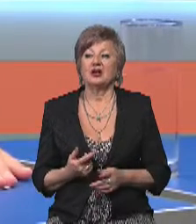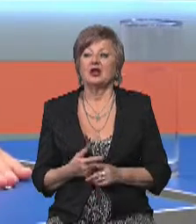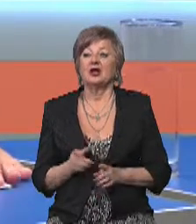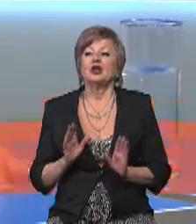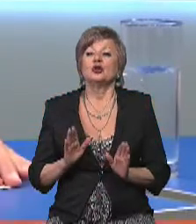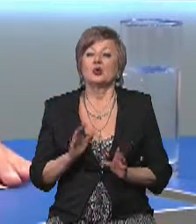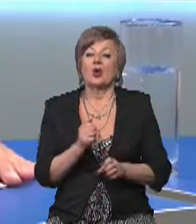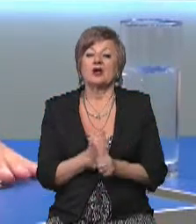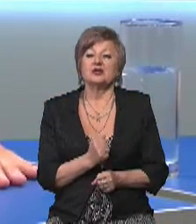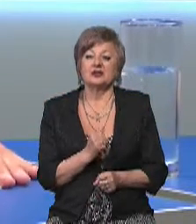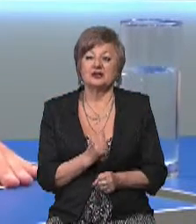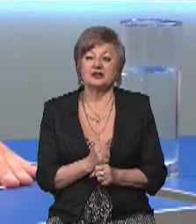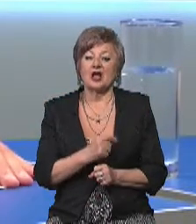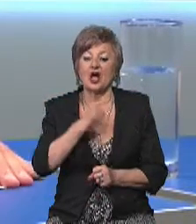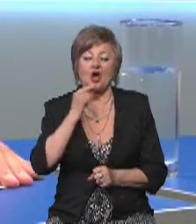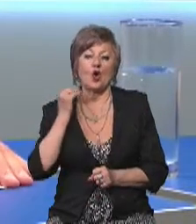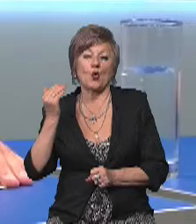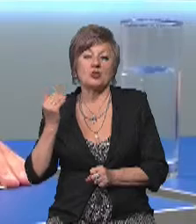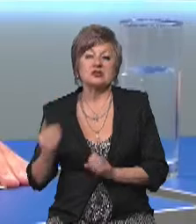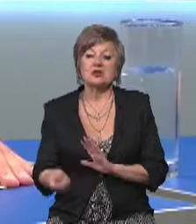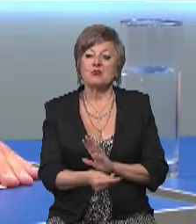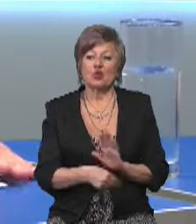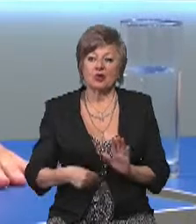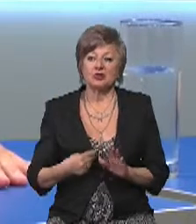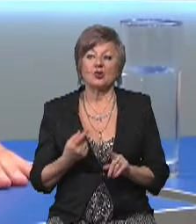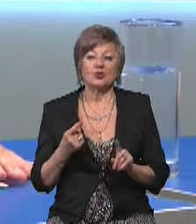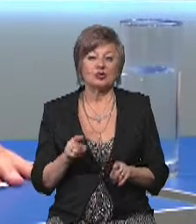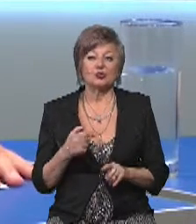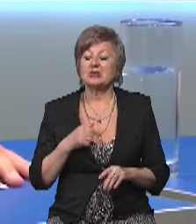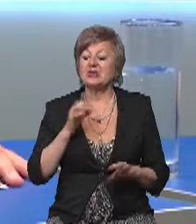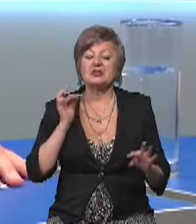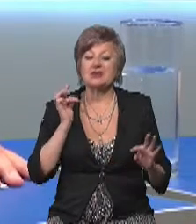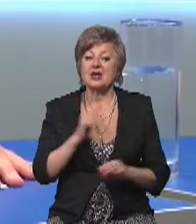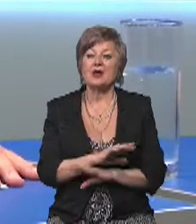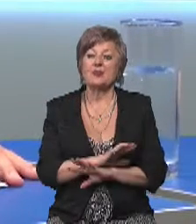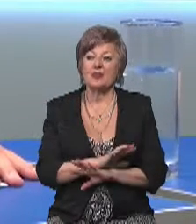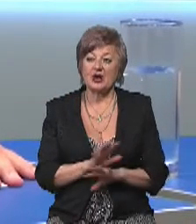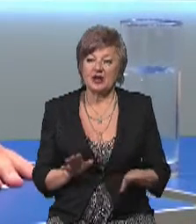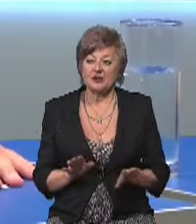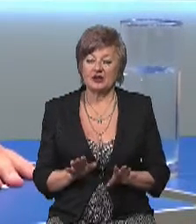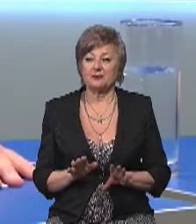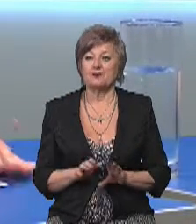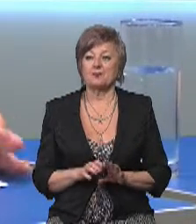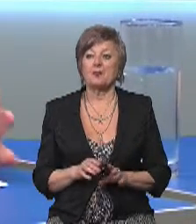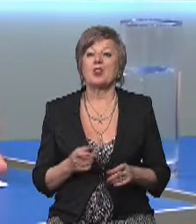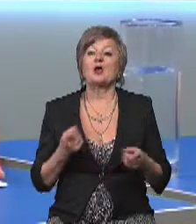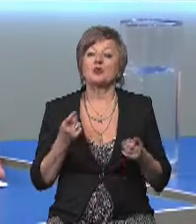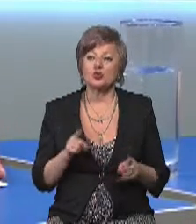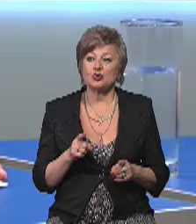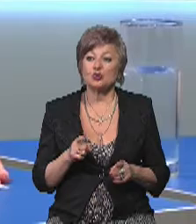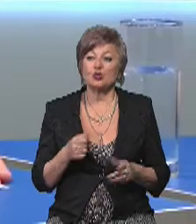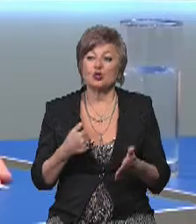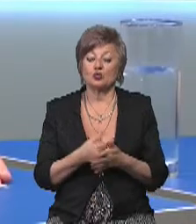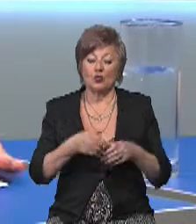тільки зроблено російською пропагандою, звісно, і так далі, тому що це неправда. Виконавцями були українці. Да, тому що це неправда. Тому що за